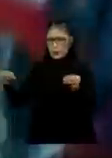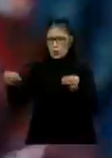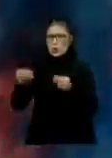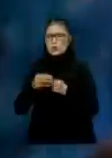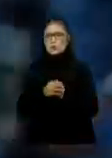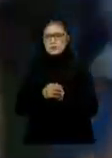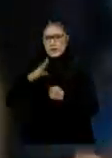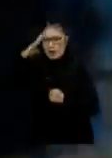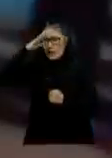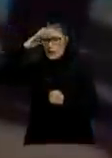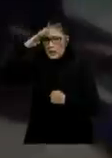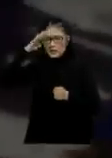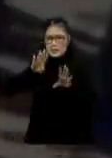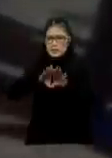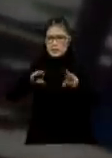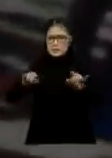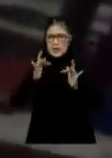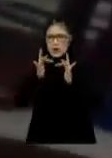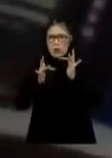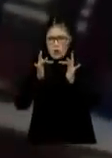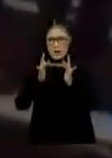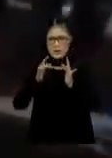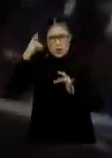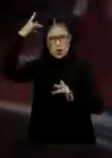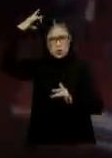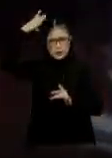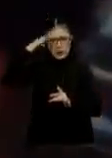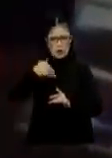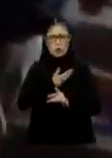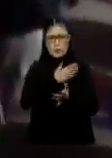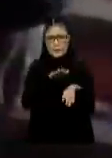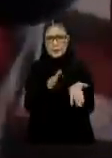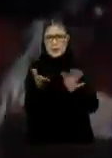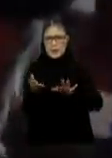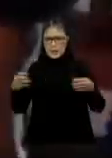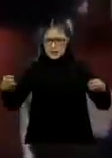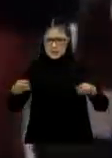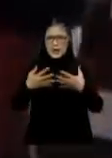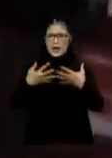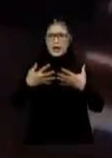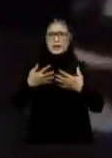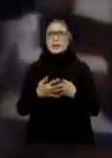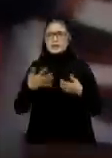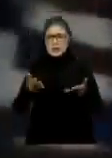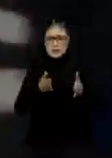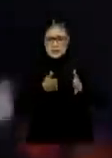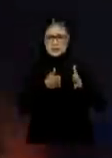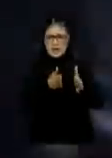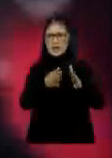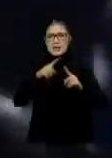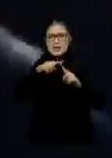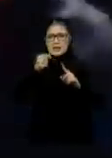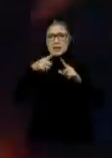Pria yang berprofesi sebagai pengemudi ojek online ini menjadi salah satu korban tewas dalam kecelakaan maut yang terjadi di Jalan Trans Yogi Cibubur, Kota